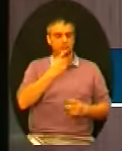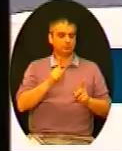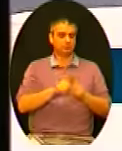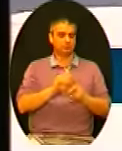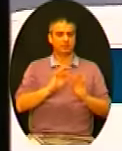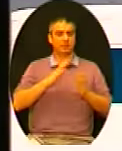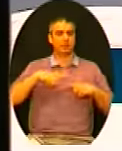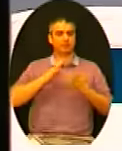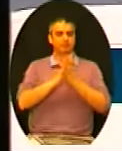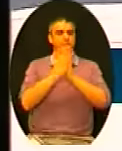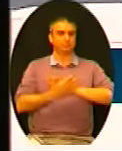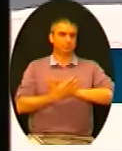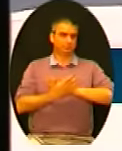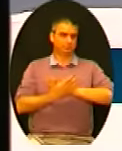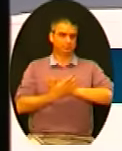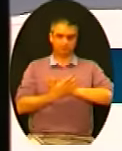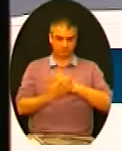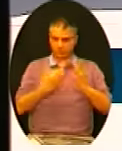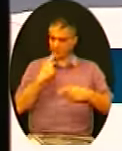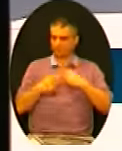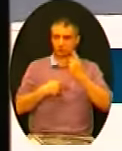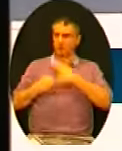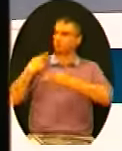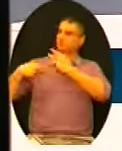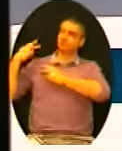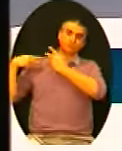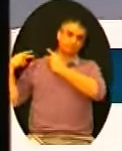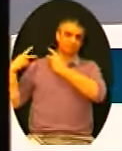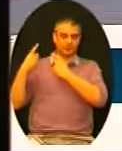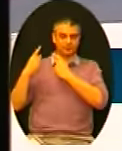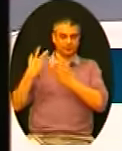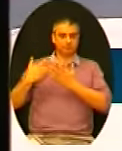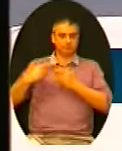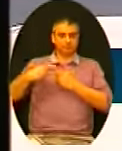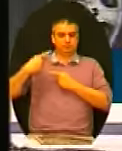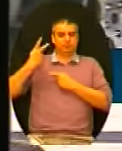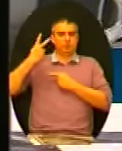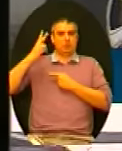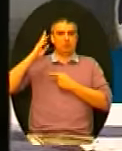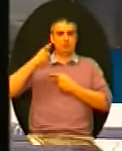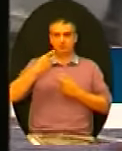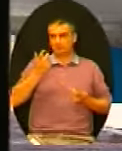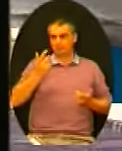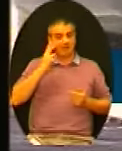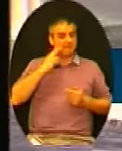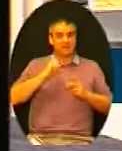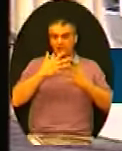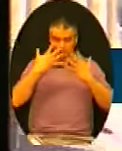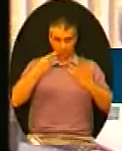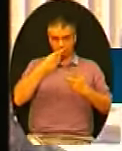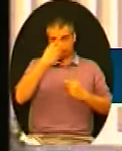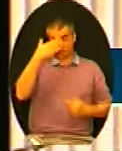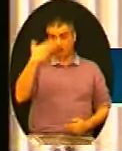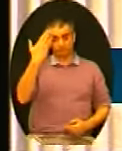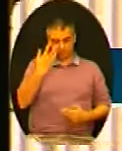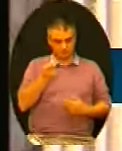מאז חייך משתנים, כלומר זה כמה שנים אחורה. אבל זה מתעצם כאשר אתה פדיחה הגדולה, שאתה